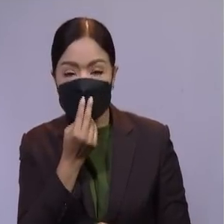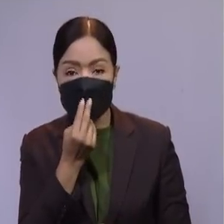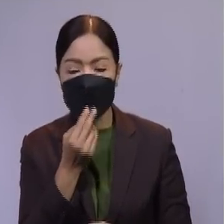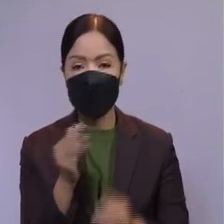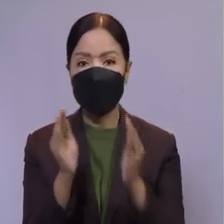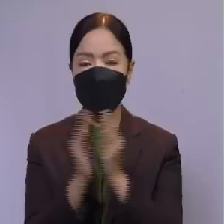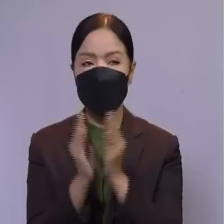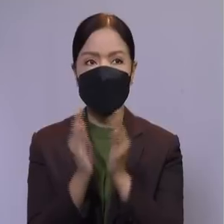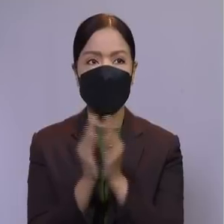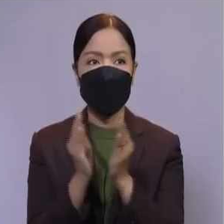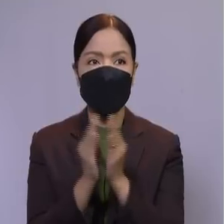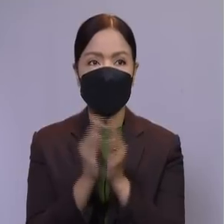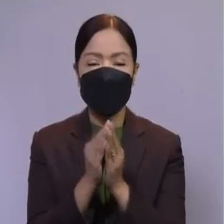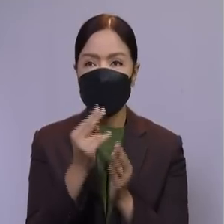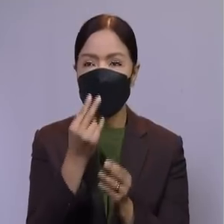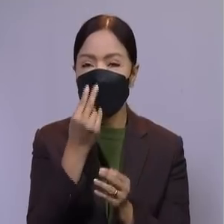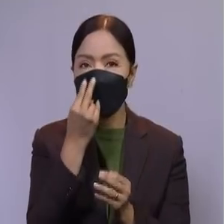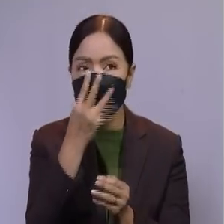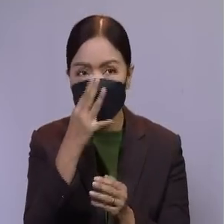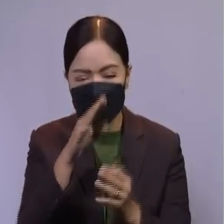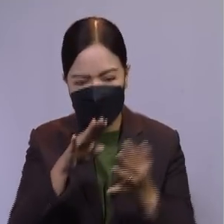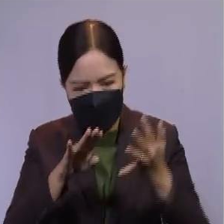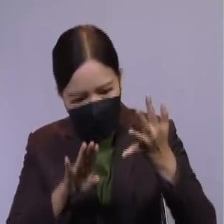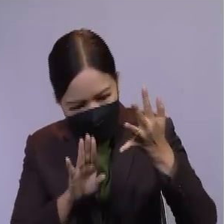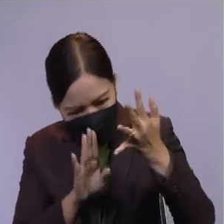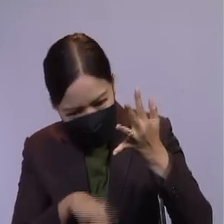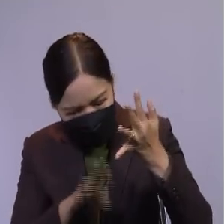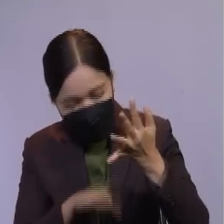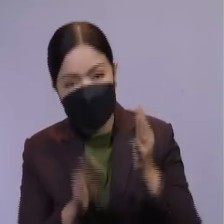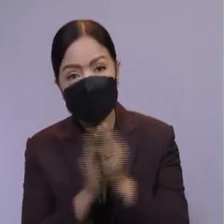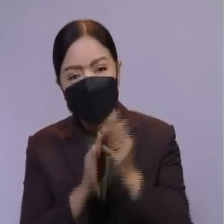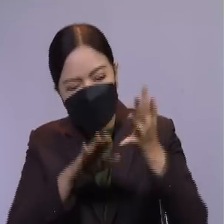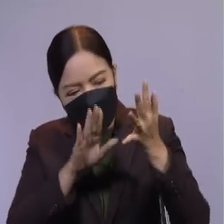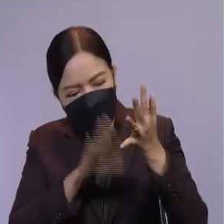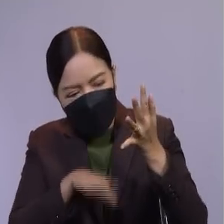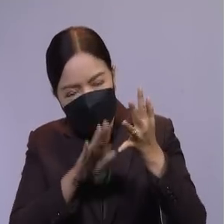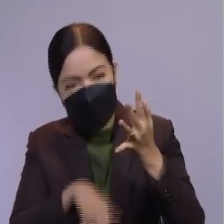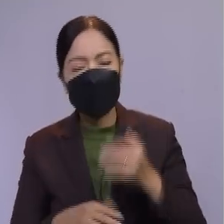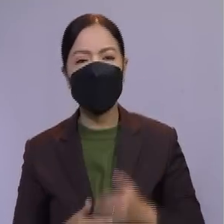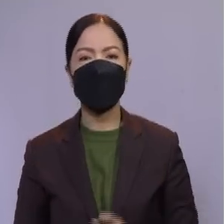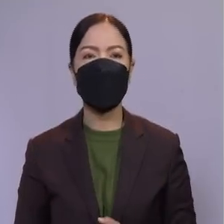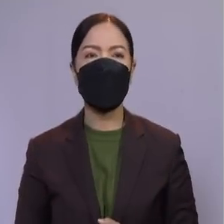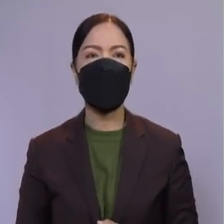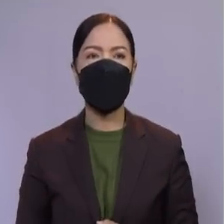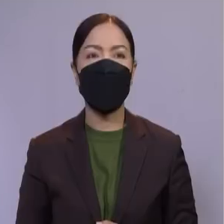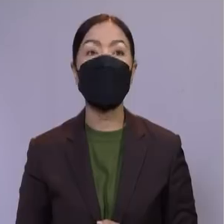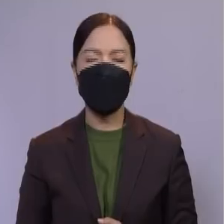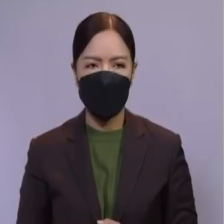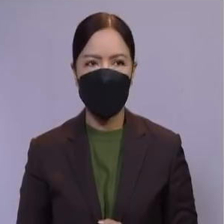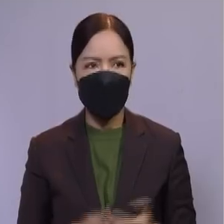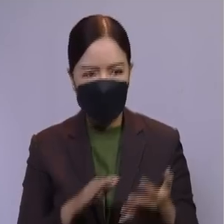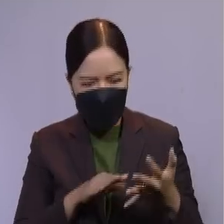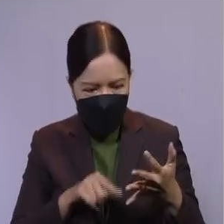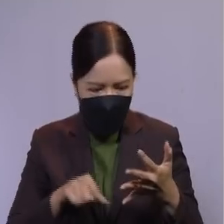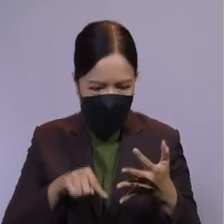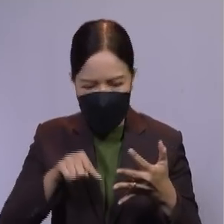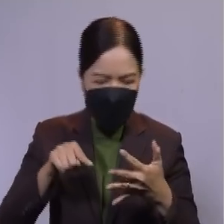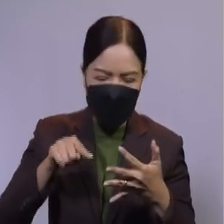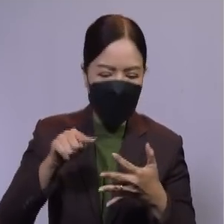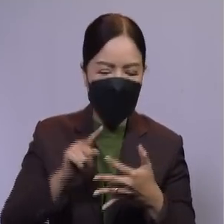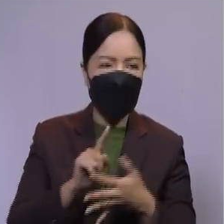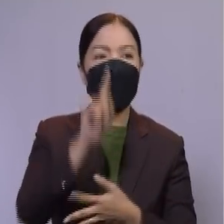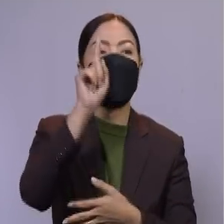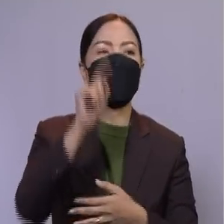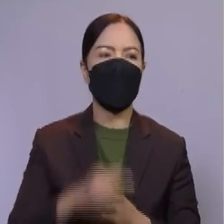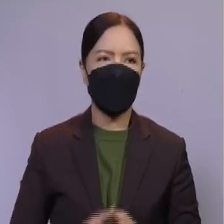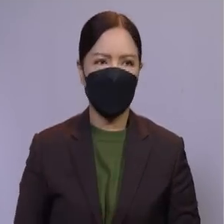วางใจที่ค่ะเป็นอันดับ lowก็ไม่มีทางรู้เลยว่าเกมเขย่าเก้าอี้มธ 1ไต่ระดับทะลุ 10ริปเตอร์ไปแล้ว